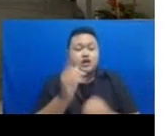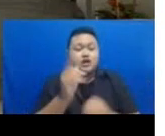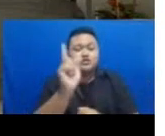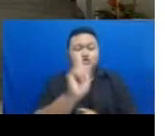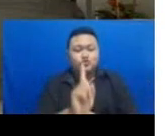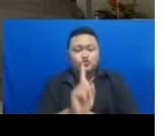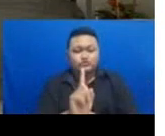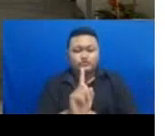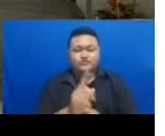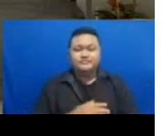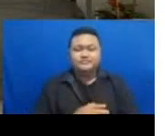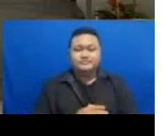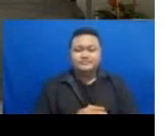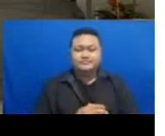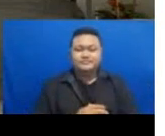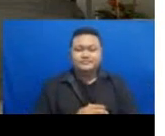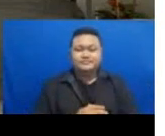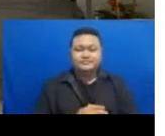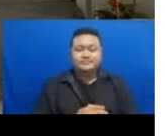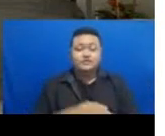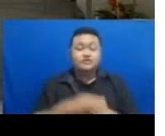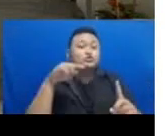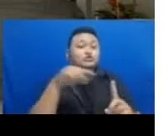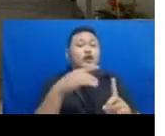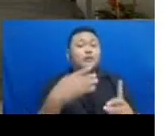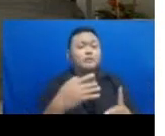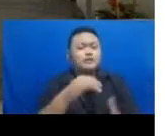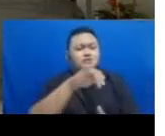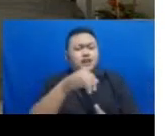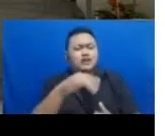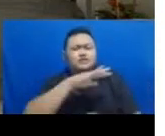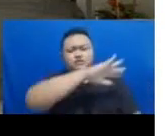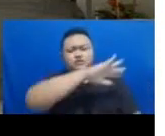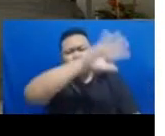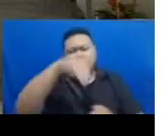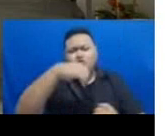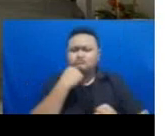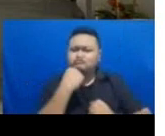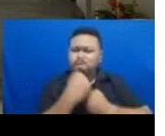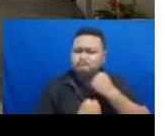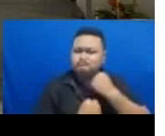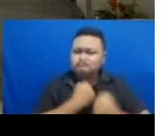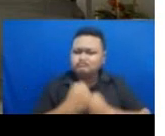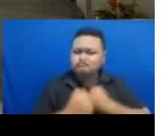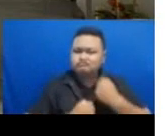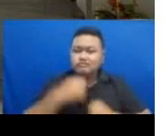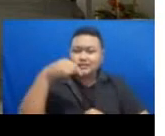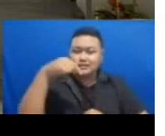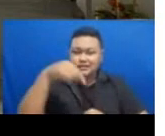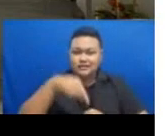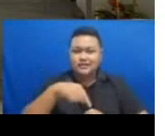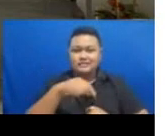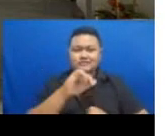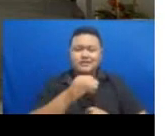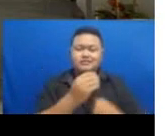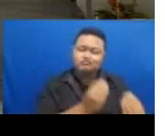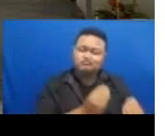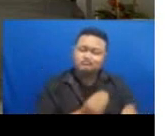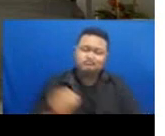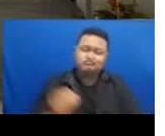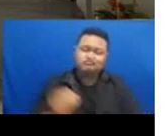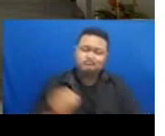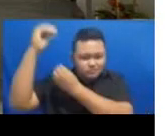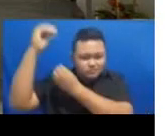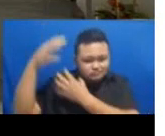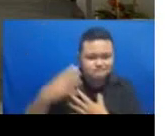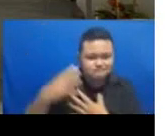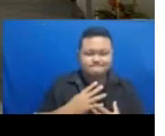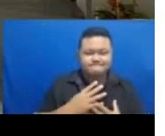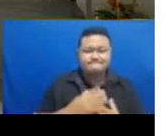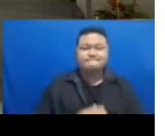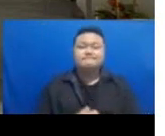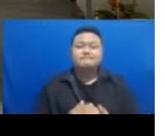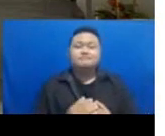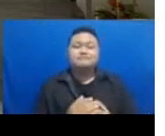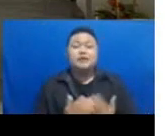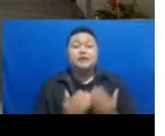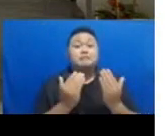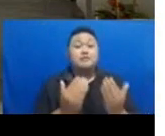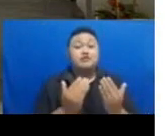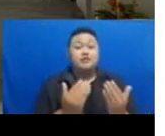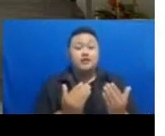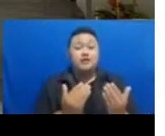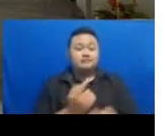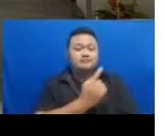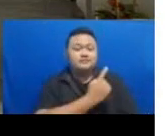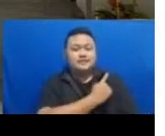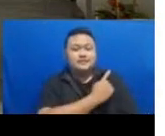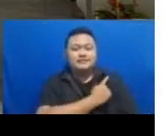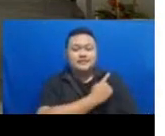sehingga apa yang kita lakukan dapat menjadi berkah dan manfaat. Berdoa sesuai kepercayaan dan keyakinan